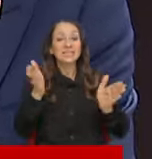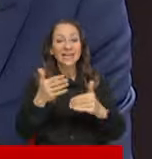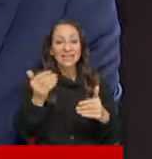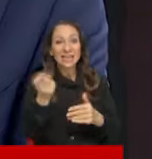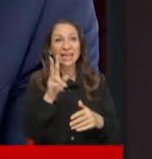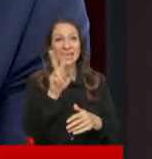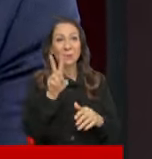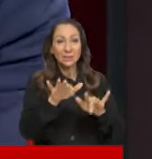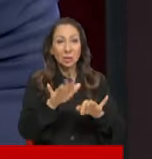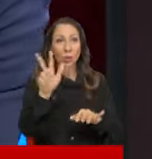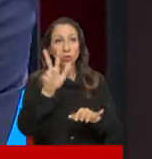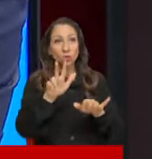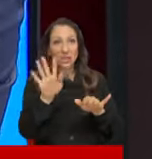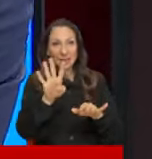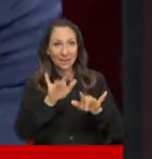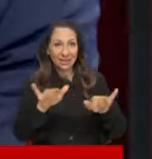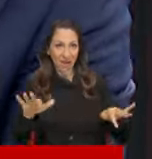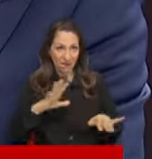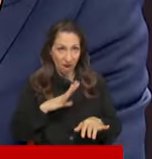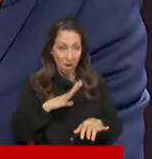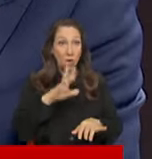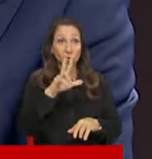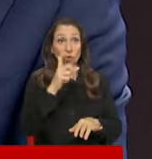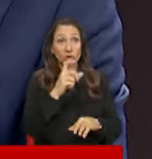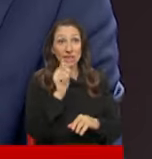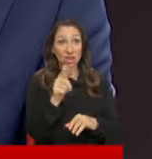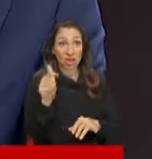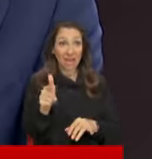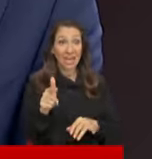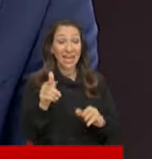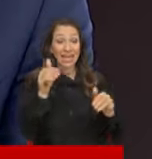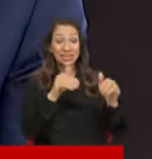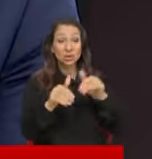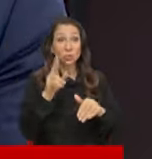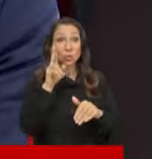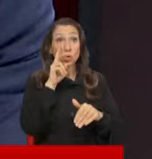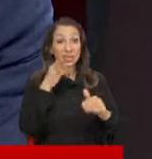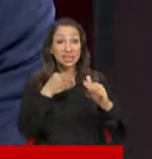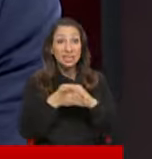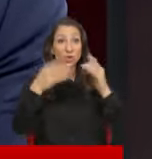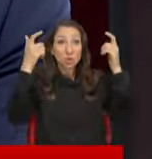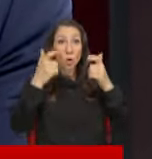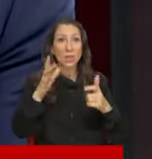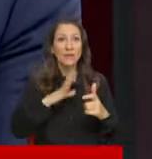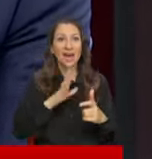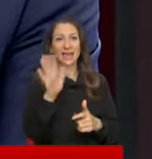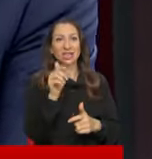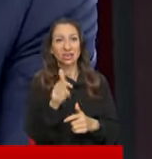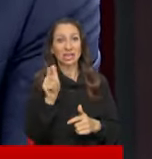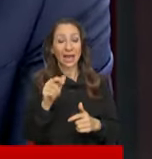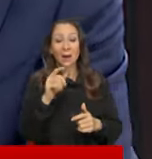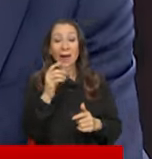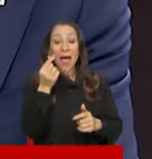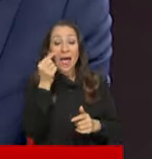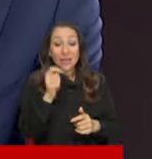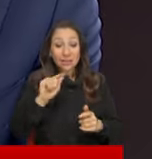20 bilgisayar 30 bilgisayar 40 bilgisayar var 39 ilçemizde seçim sonuç giriş sorumlular mız var Her ilçede ıslak